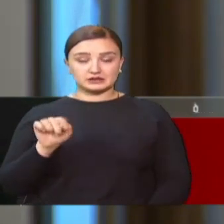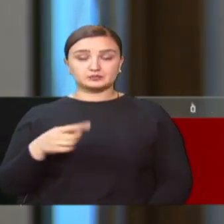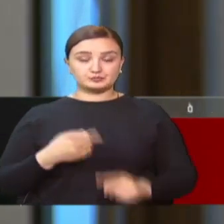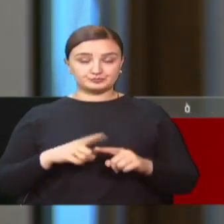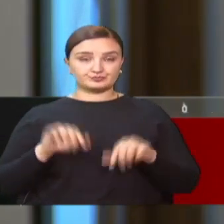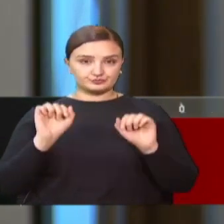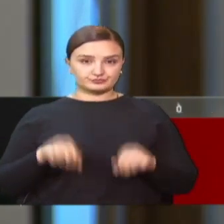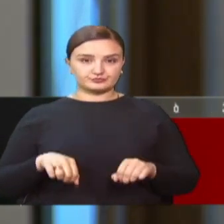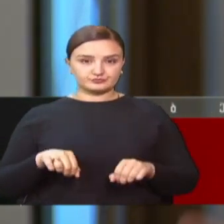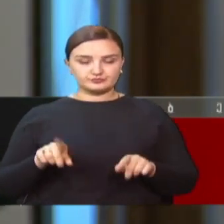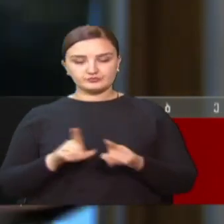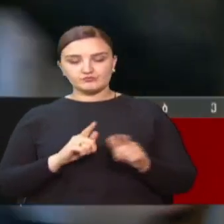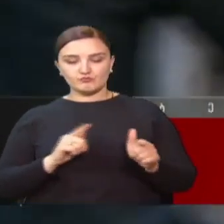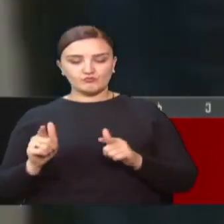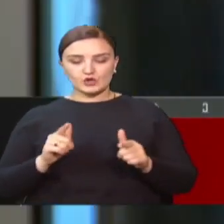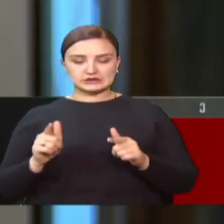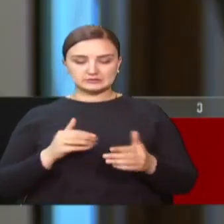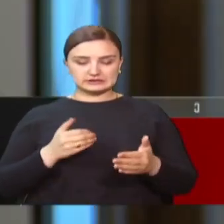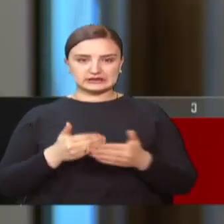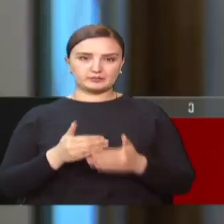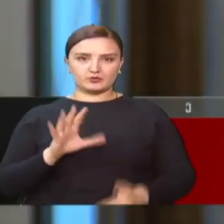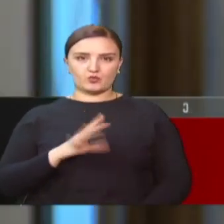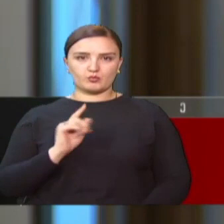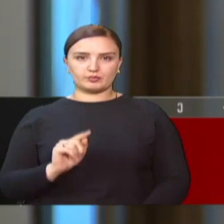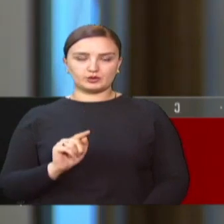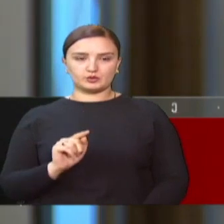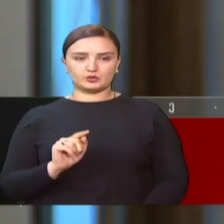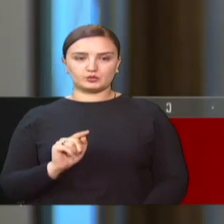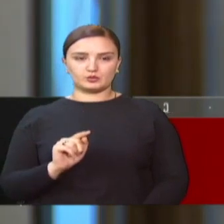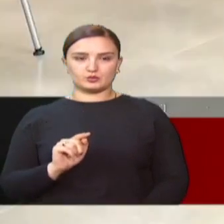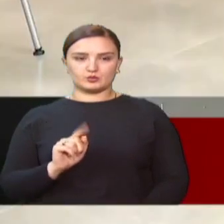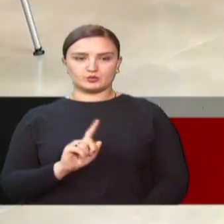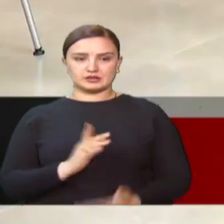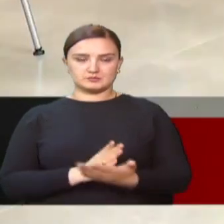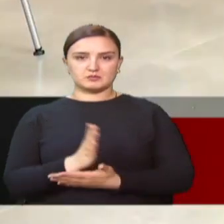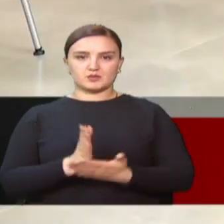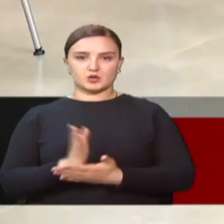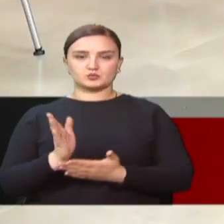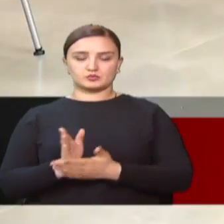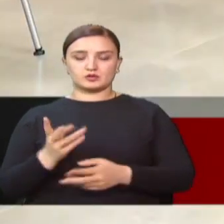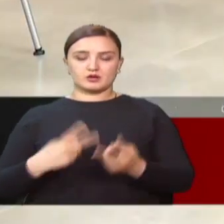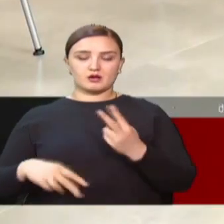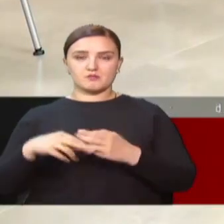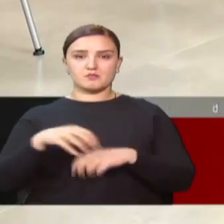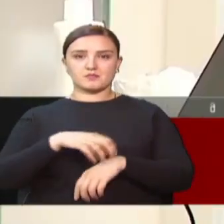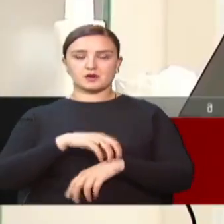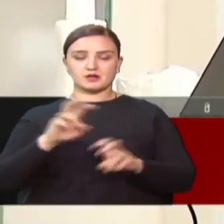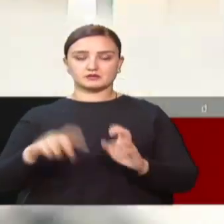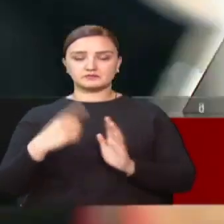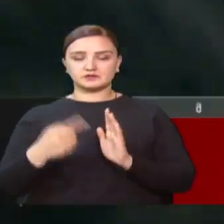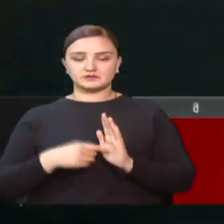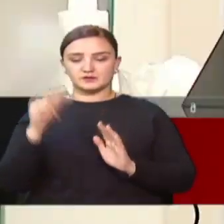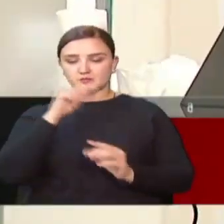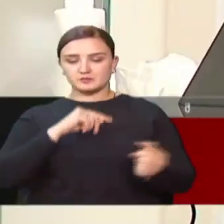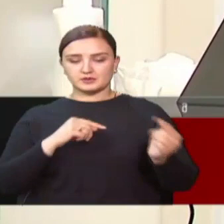შეიძლება რაღაცას ვთქვათ, მოსამზადებელიც კი ყოფილიყო რაღაც ერთგვარი მიმართულებით. ერთპარტიული არჩევნების საკითხზე